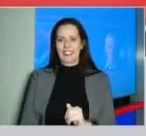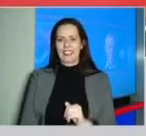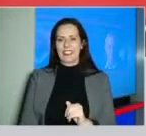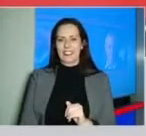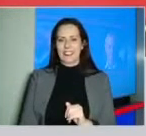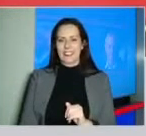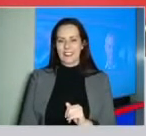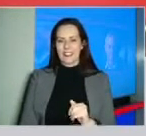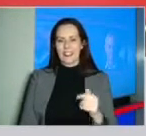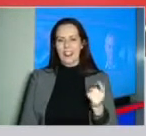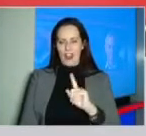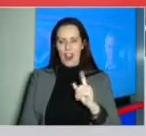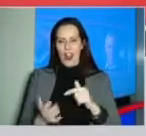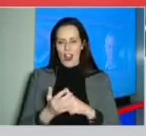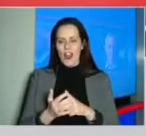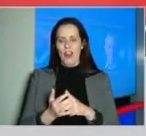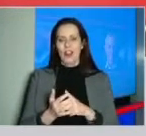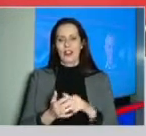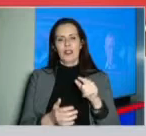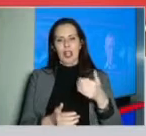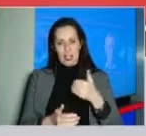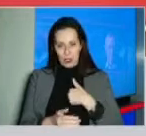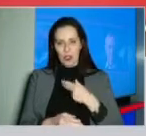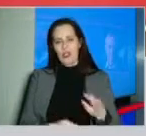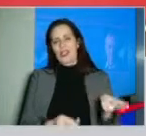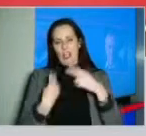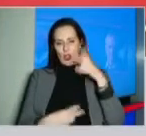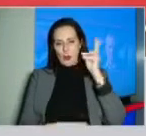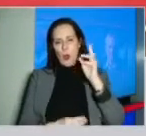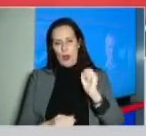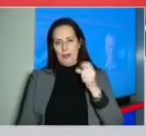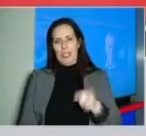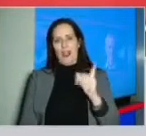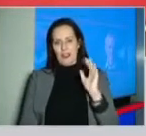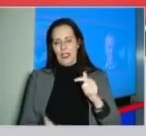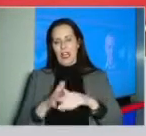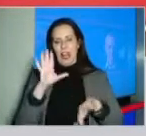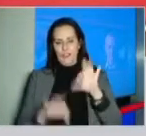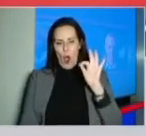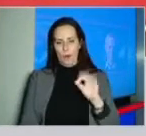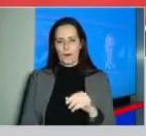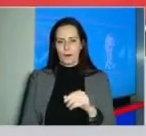בוא רגע, לא יפתלו את הטיולים שלהם, אני מניח, אצלנו יחזרו מחול אם צריך כדי להצביע. רגע,